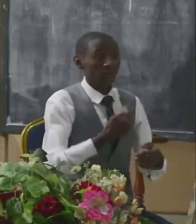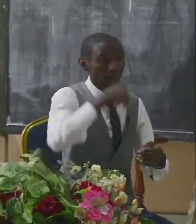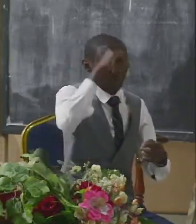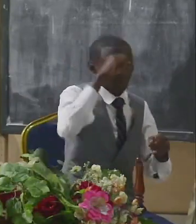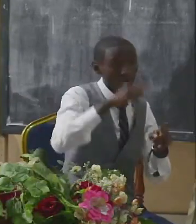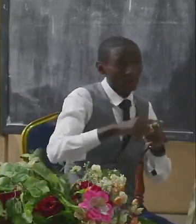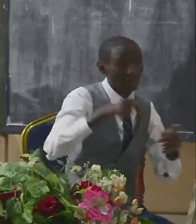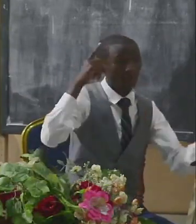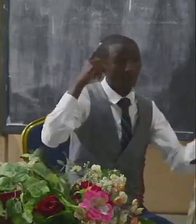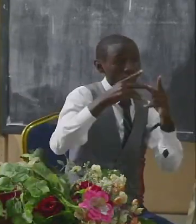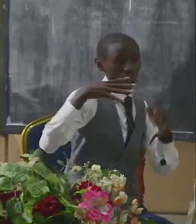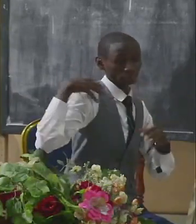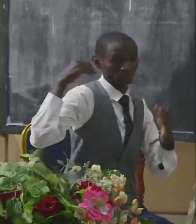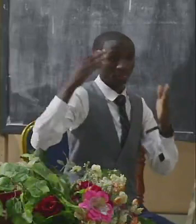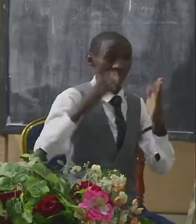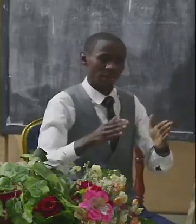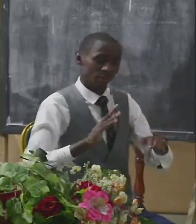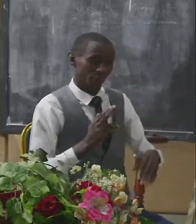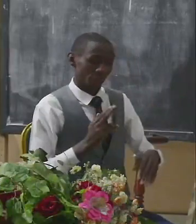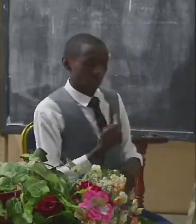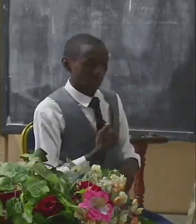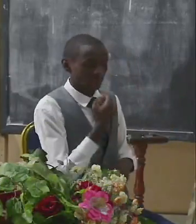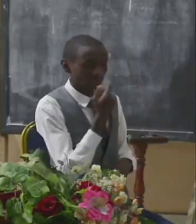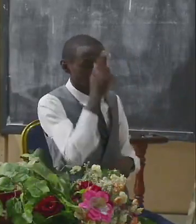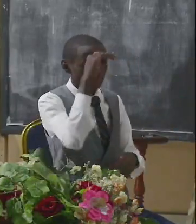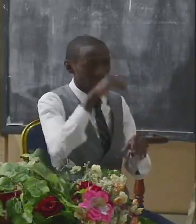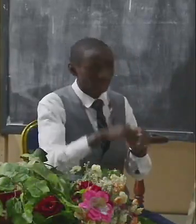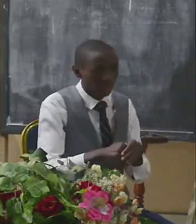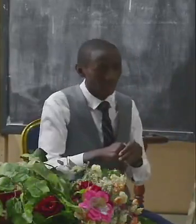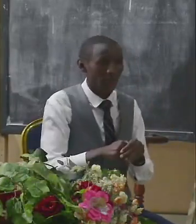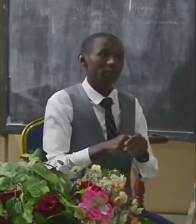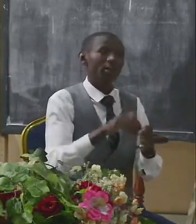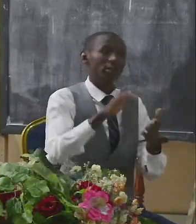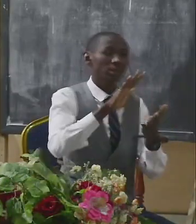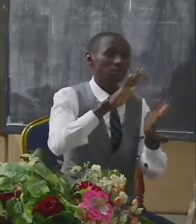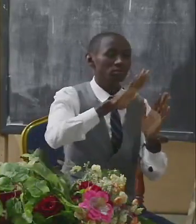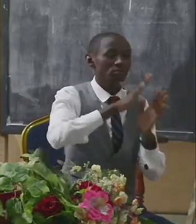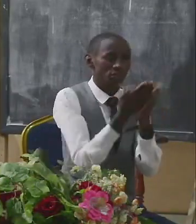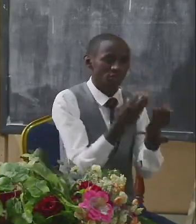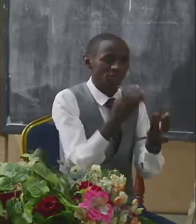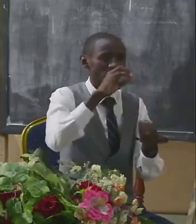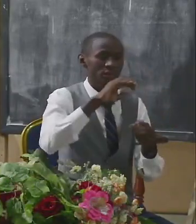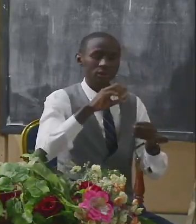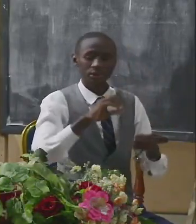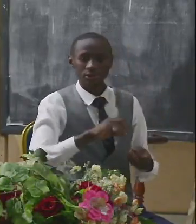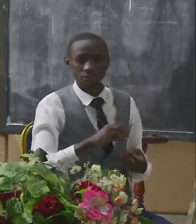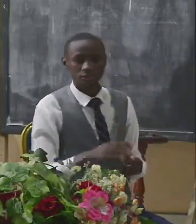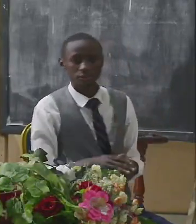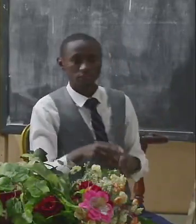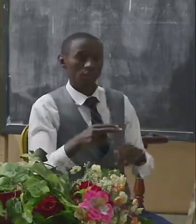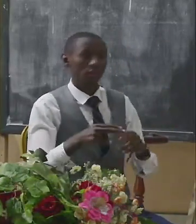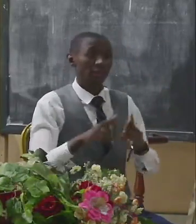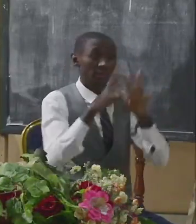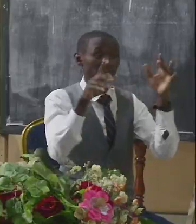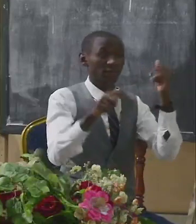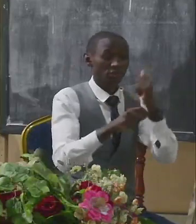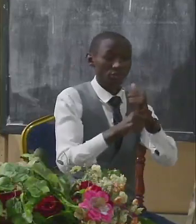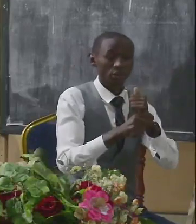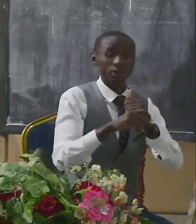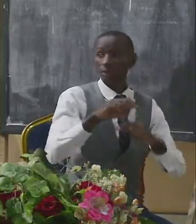aussi, na, ndugu yetu Branham il dit nae, dans la brochure Révélation de sept sceaux, katika brochure numéro 3, ufunuo,